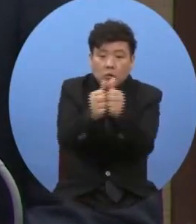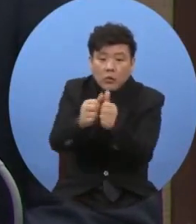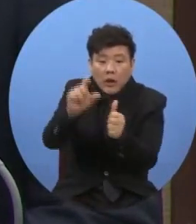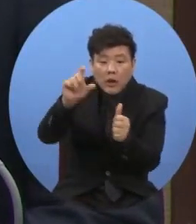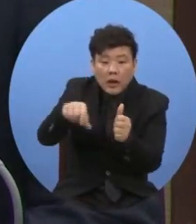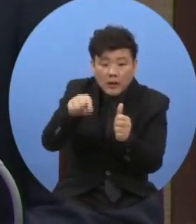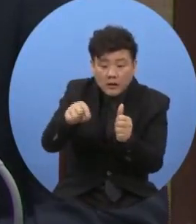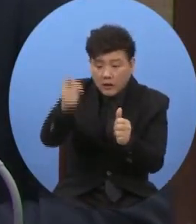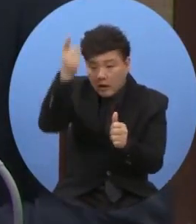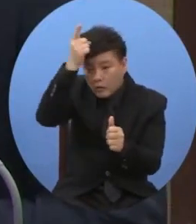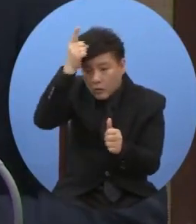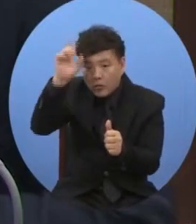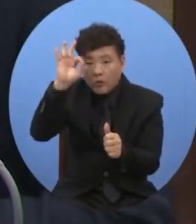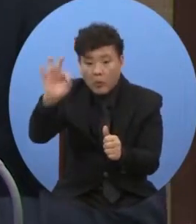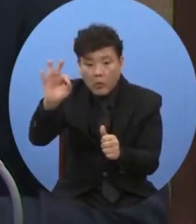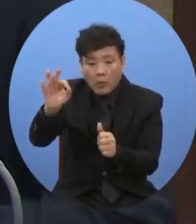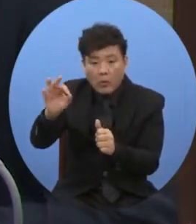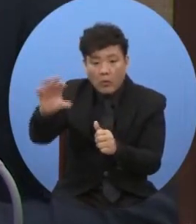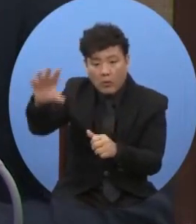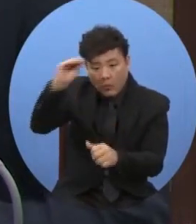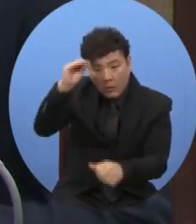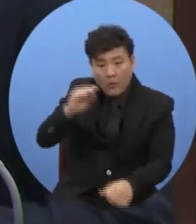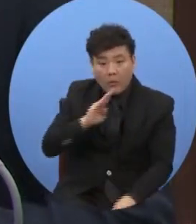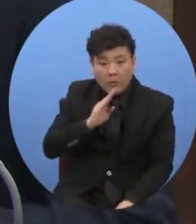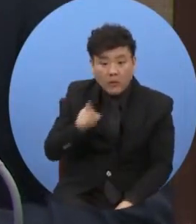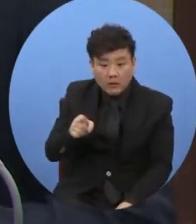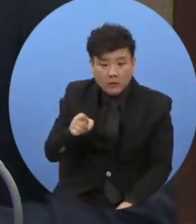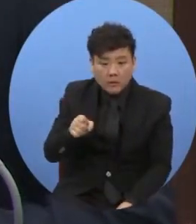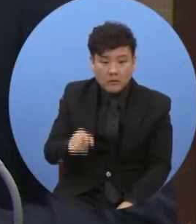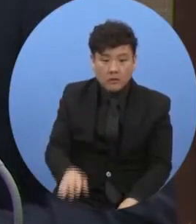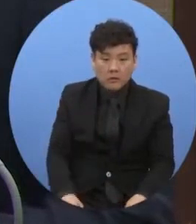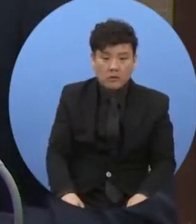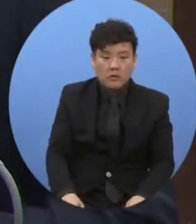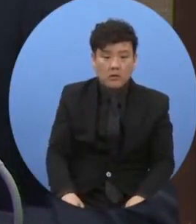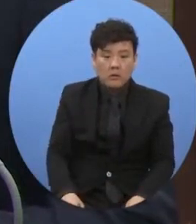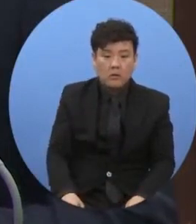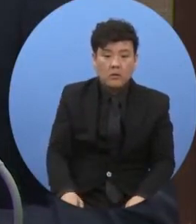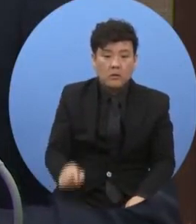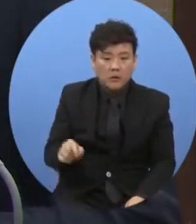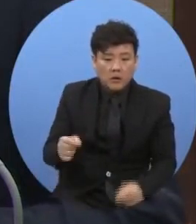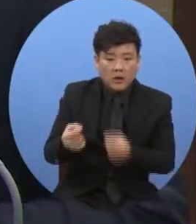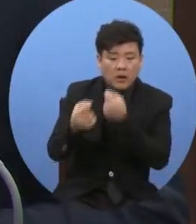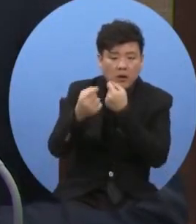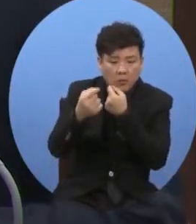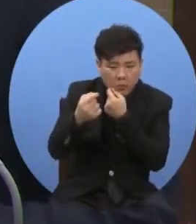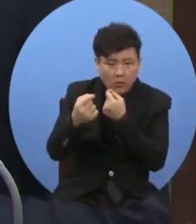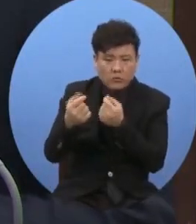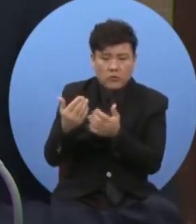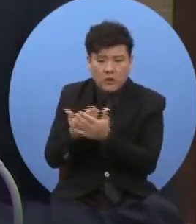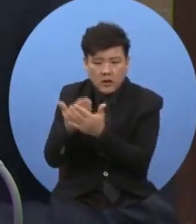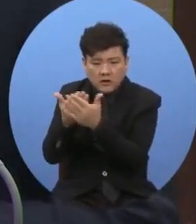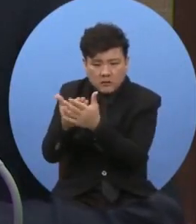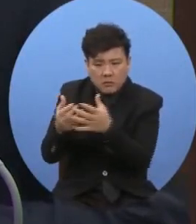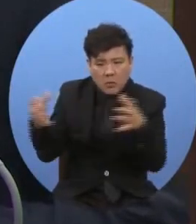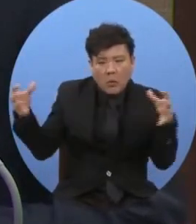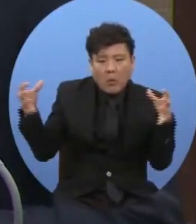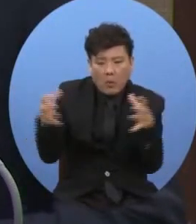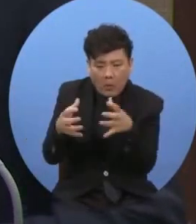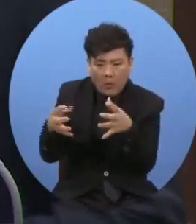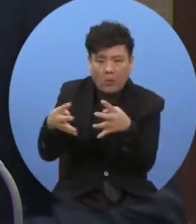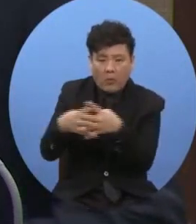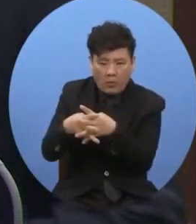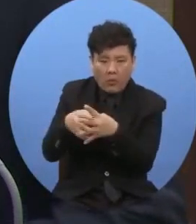모델로 삼아서 진행된 거잖아요. 그게 굉장히 이제 보수와 진보의 굉장한 치열한 토론과 협의로 이루어진 산물입니다. 처음에 이제